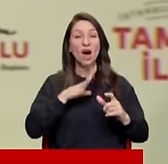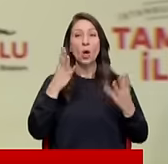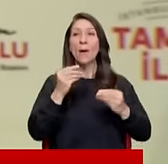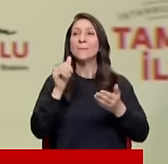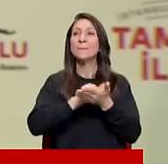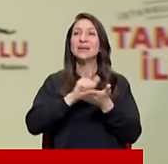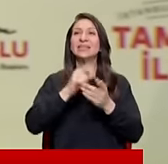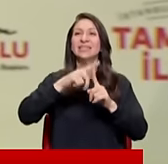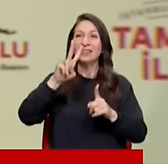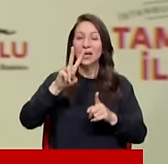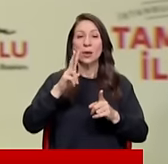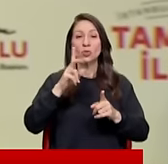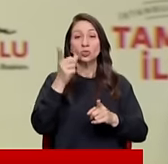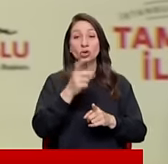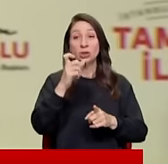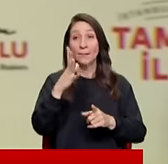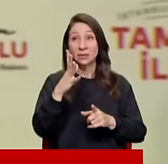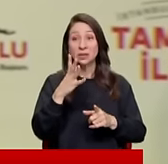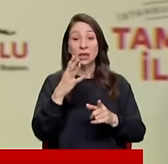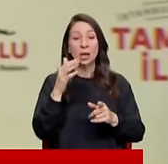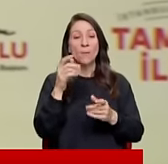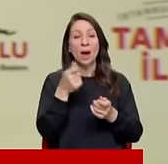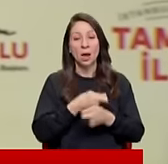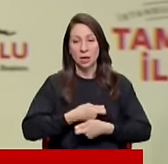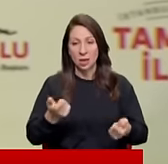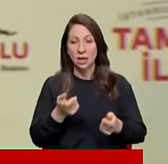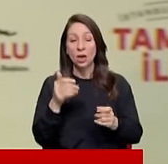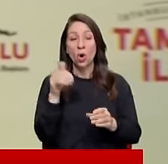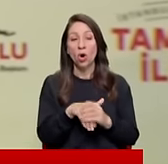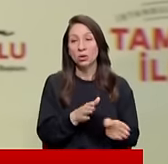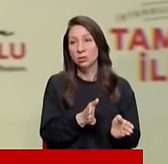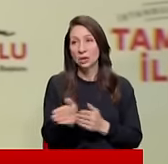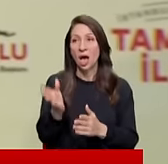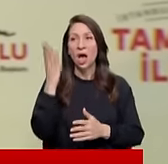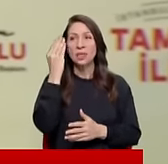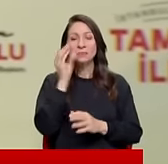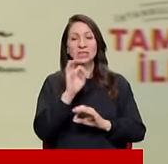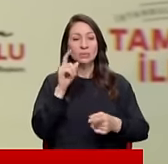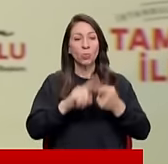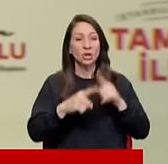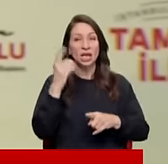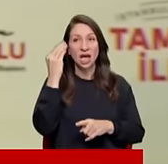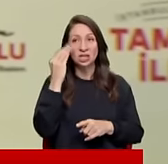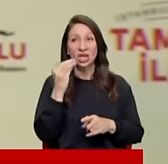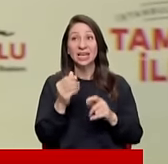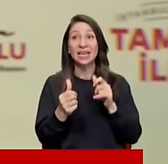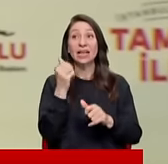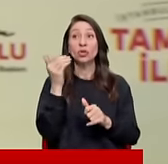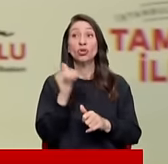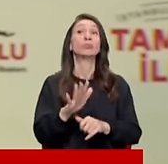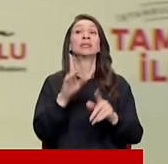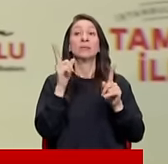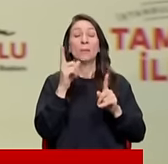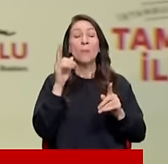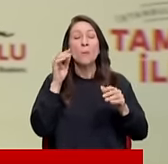%95'i para dağıtmak, seçmen kaydırmak, anlamsız siyaset anlayışı geri dönülmez bir